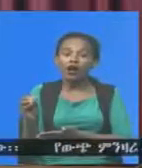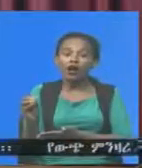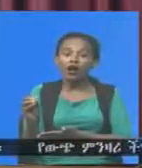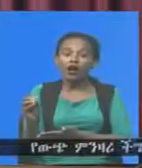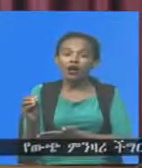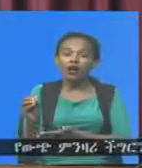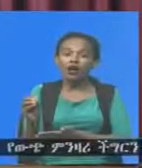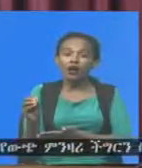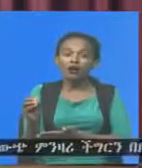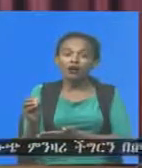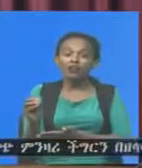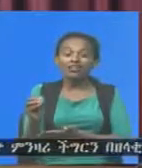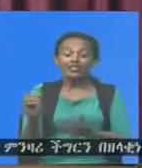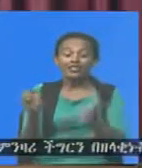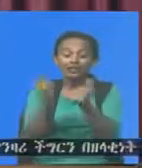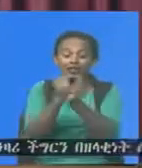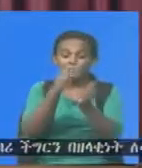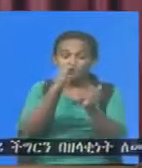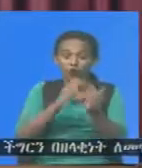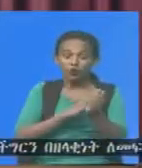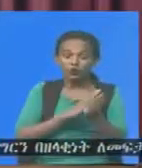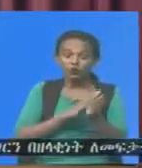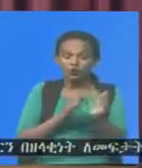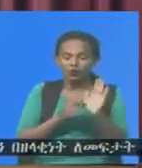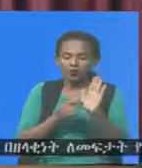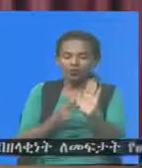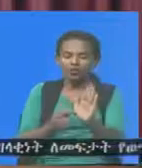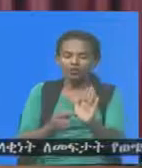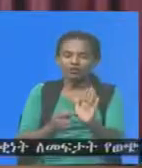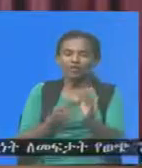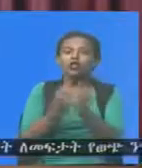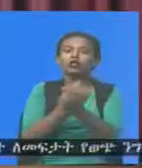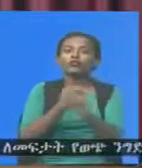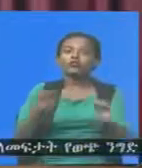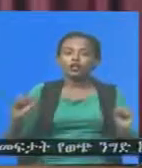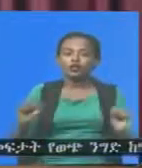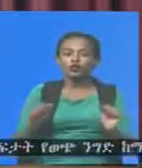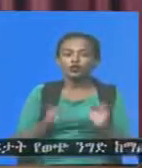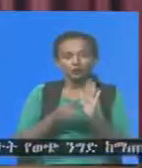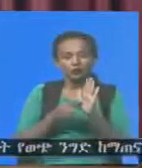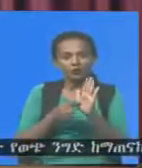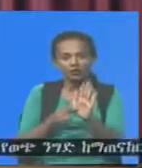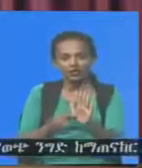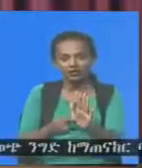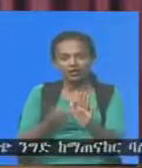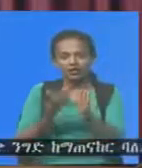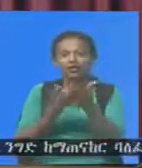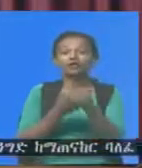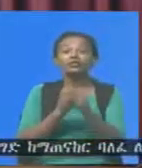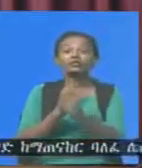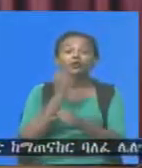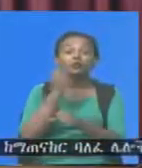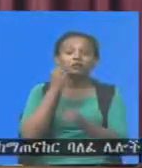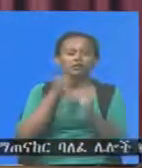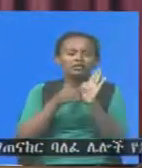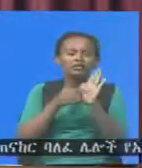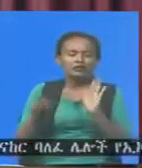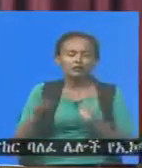ይሁንና የታሰሩ ሰዎች በሚመለከት የፈታናቸው በሚመለከት ለዚህ ምክር ቤት ግልጽ መሆን